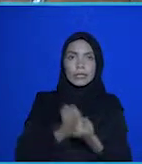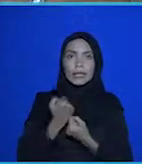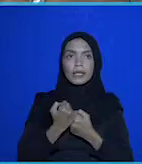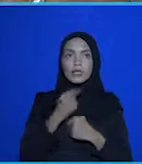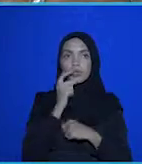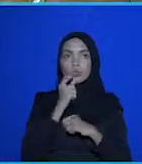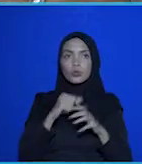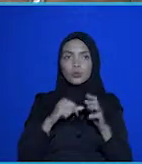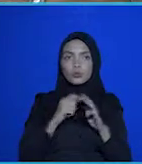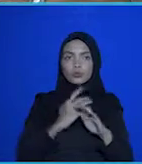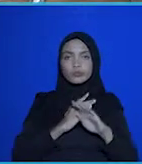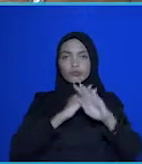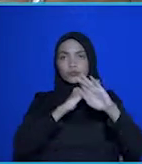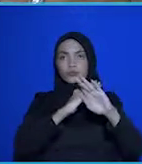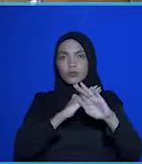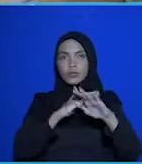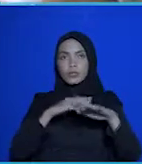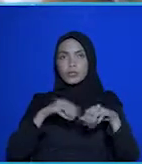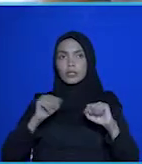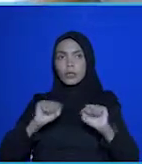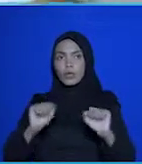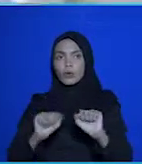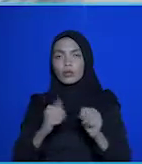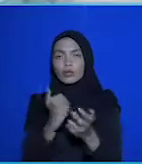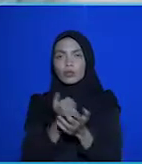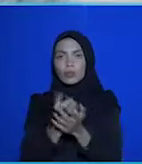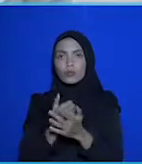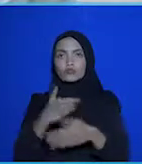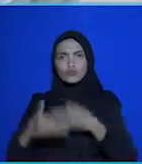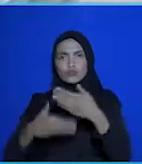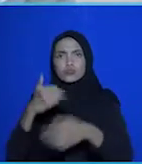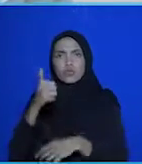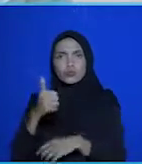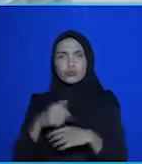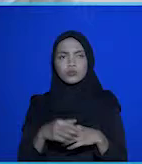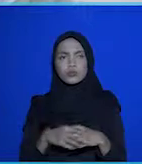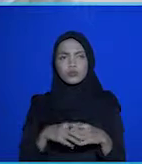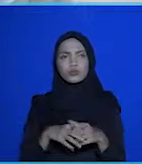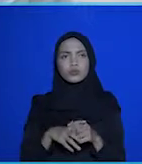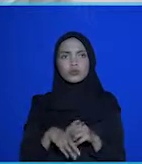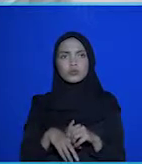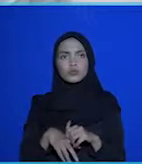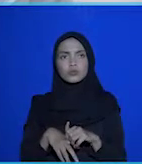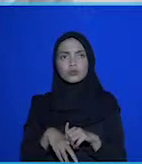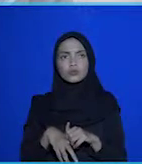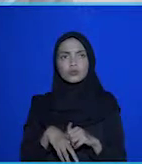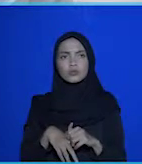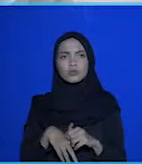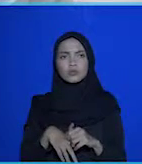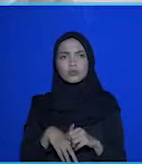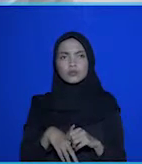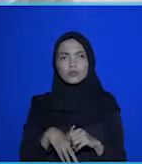memastikan kegiatan penanggulangan, penanganan darurat itu berjalan dengan baik. Itu kita